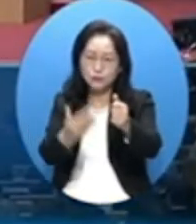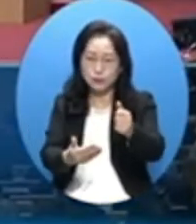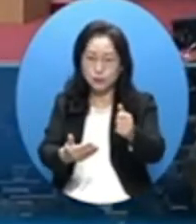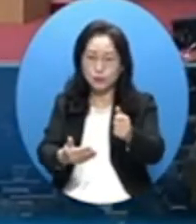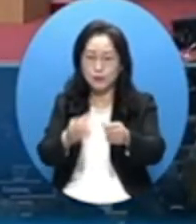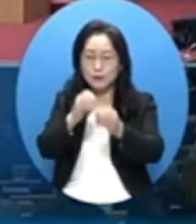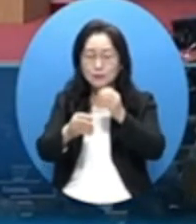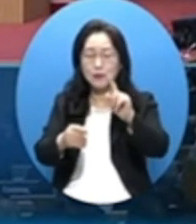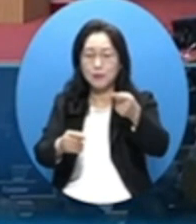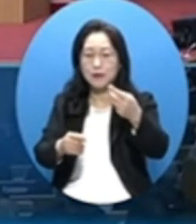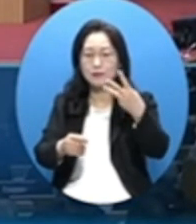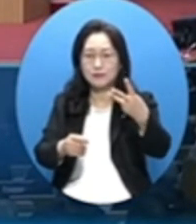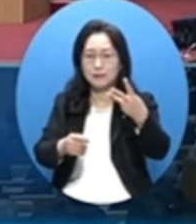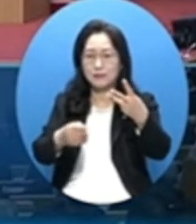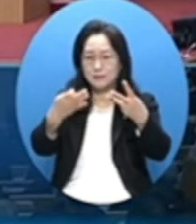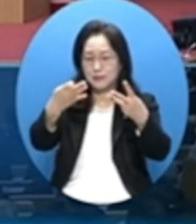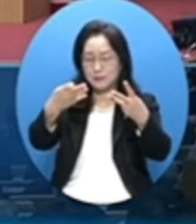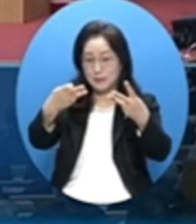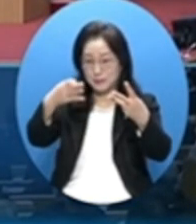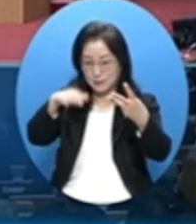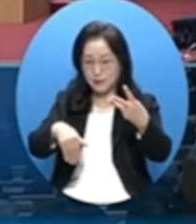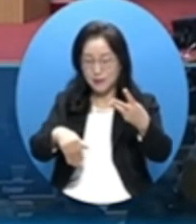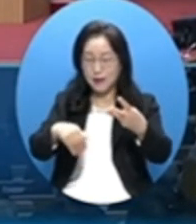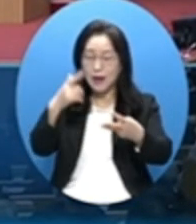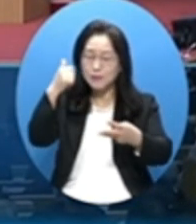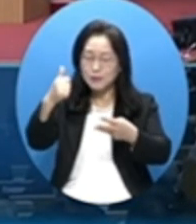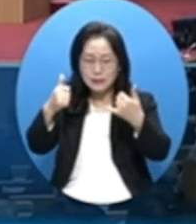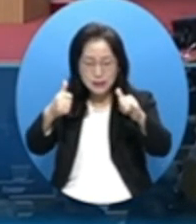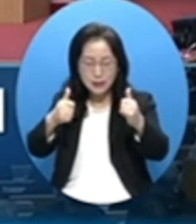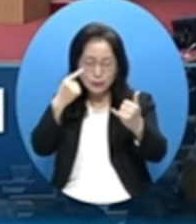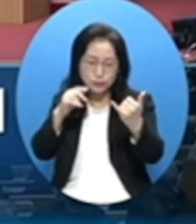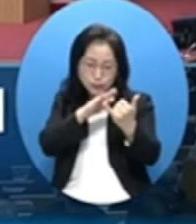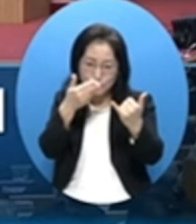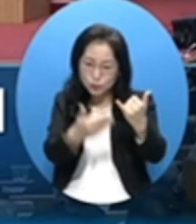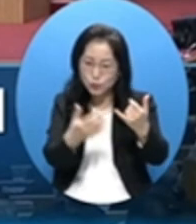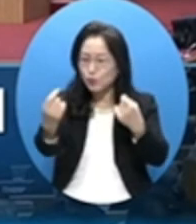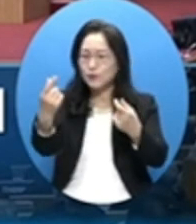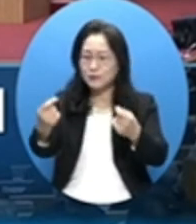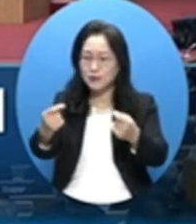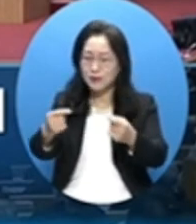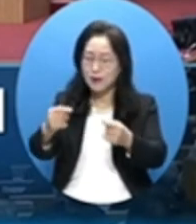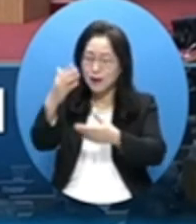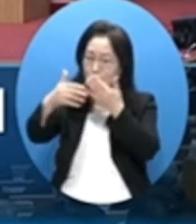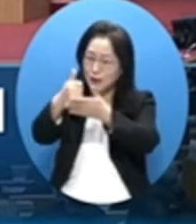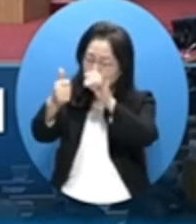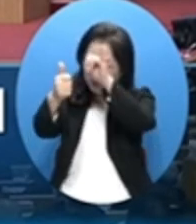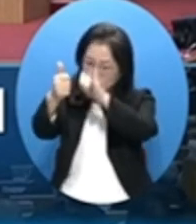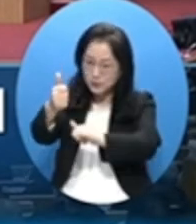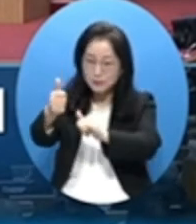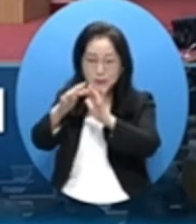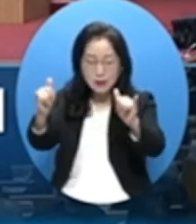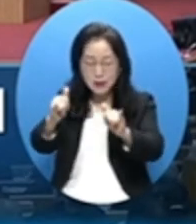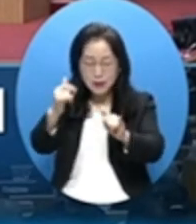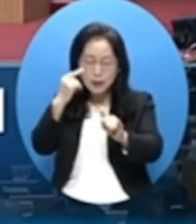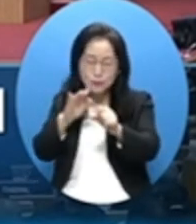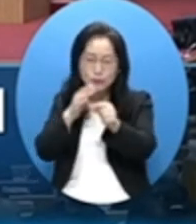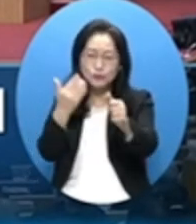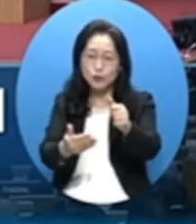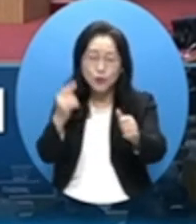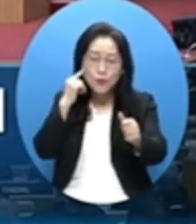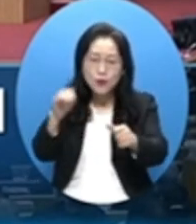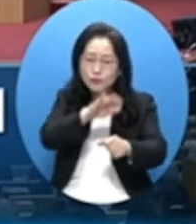아버지가 자식을 긍휼히 여기 같이 애 앞에서는 자기를 경외하는 자를 긍휼히 여기시나니이는 그가 우리의 체제를 아시며